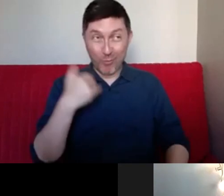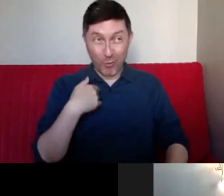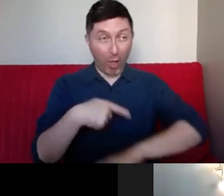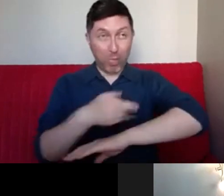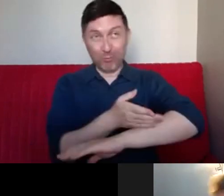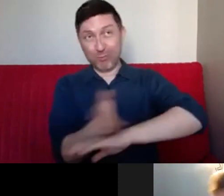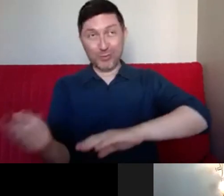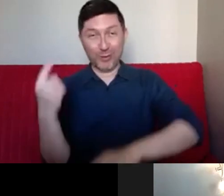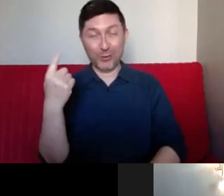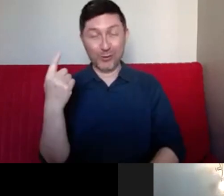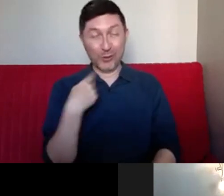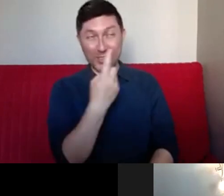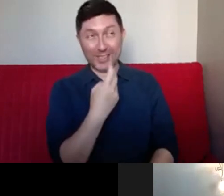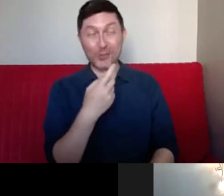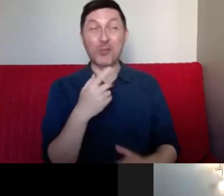vous écoute.